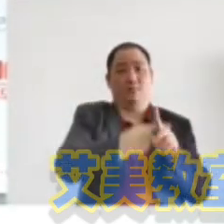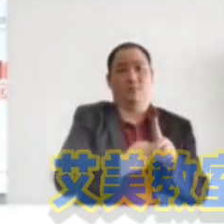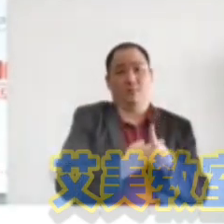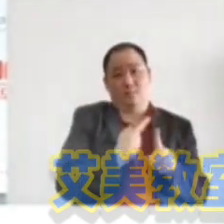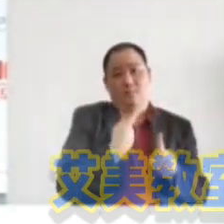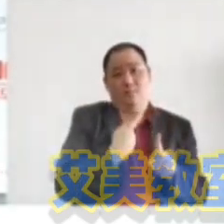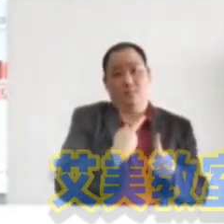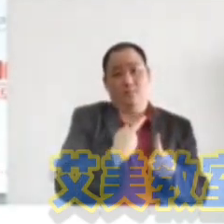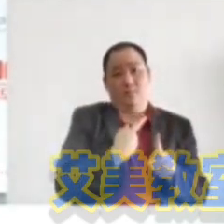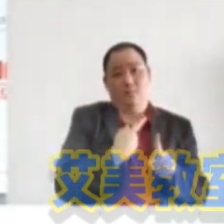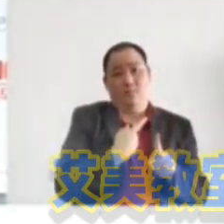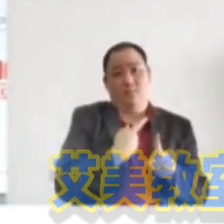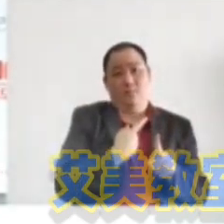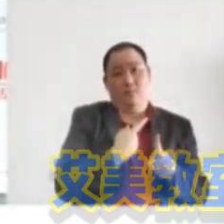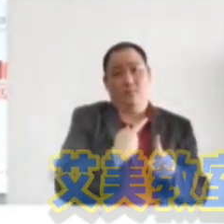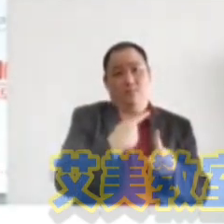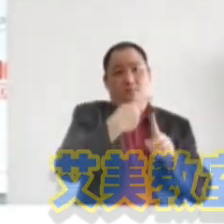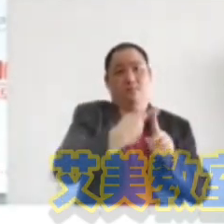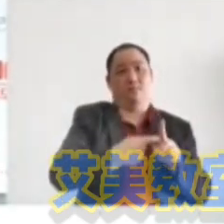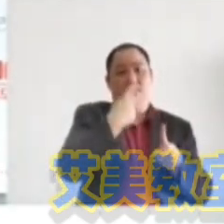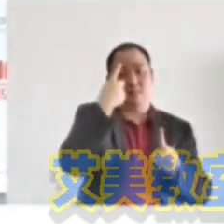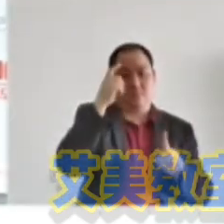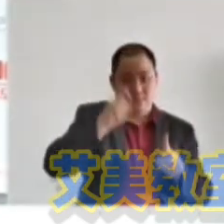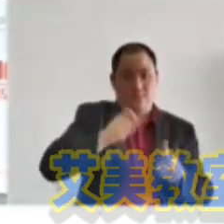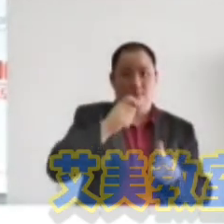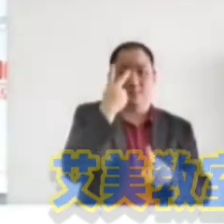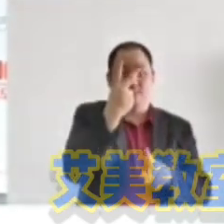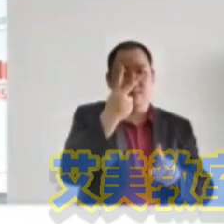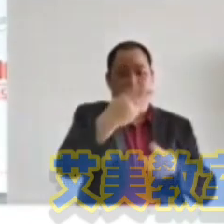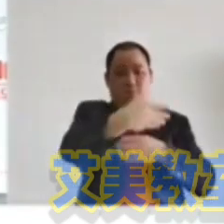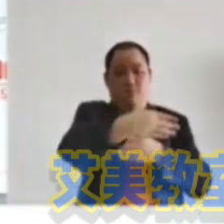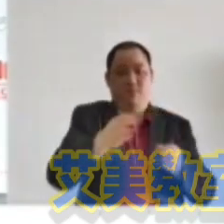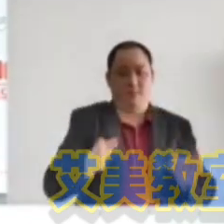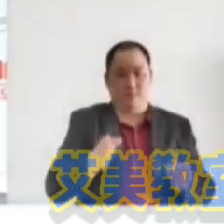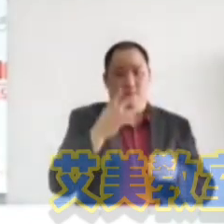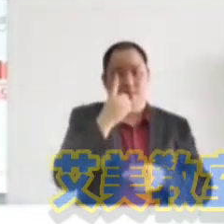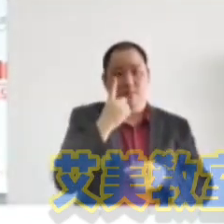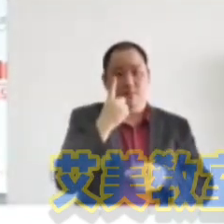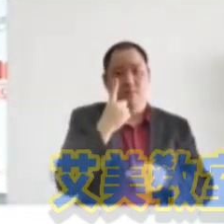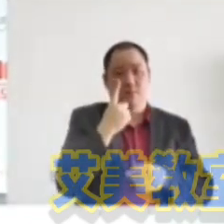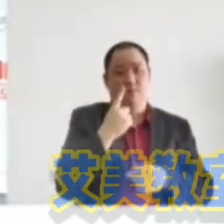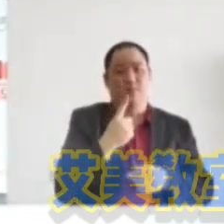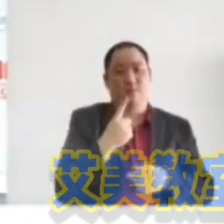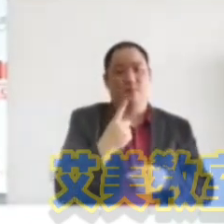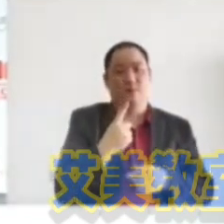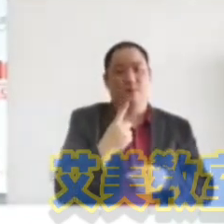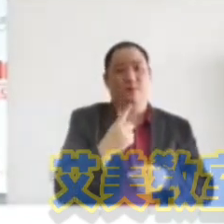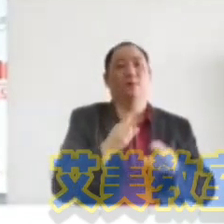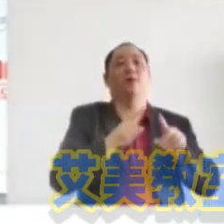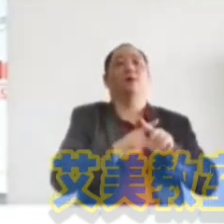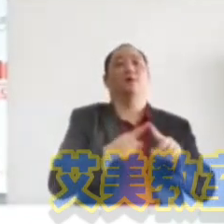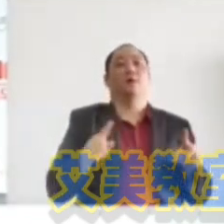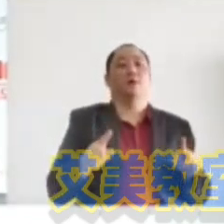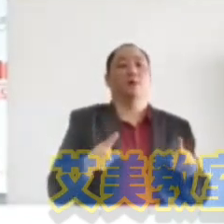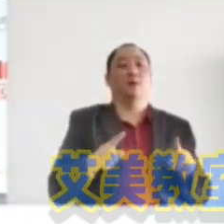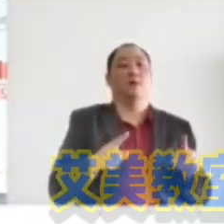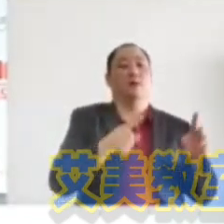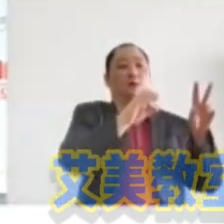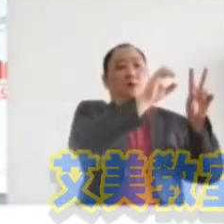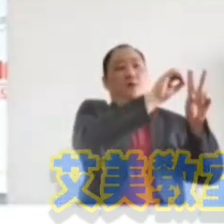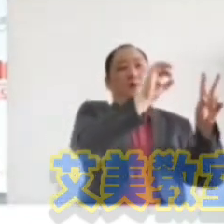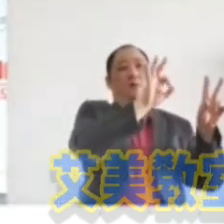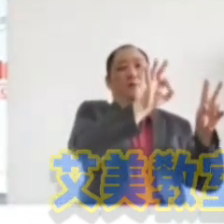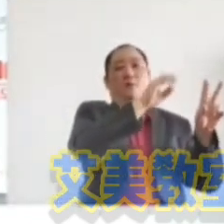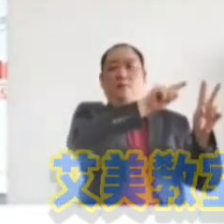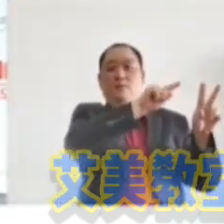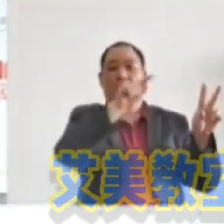吃2包的话，我一盒我一个月是需要2盒的分量，就是这样子，一个月吃2包。可